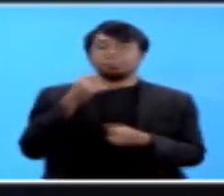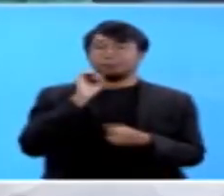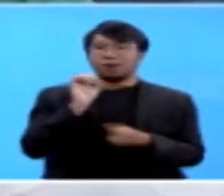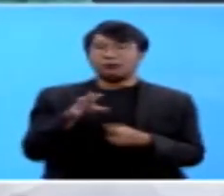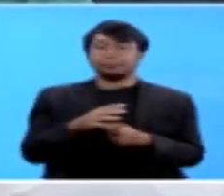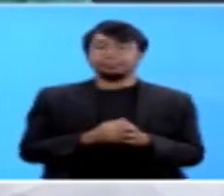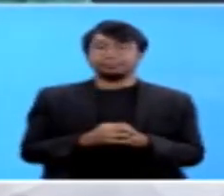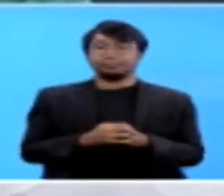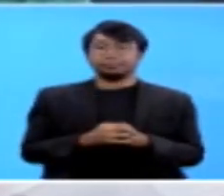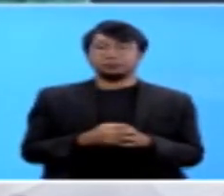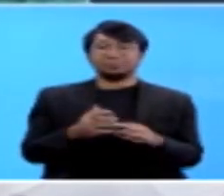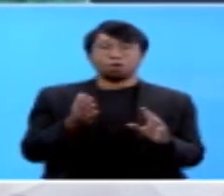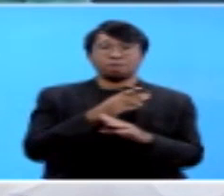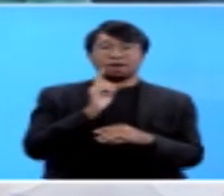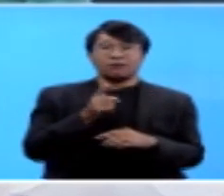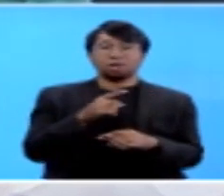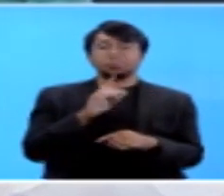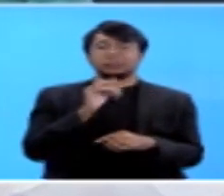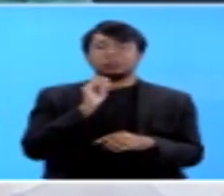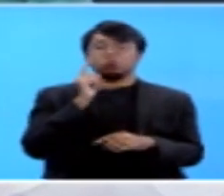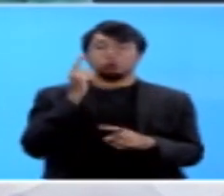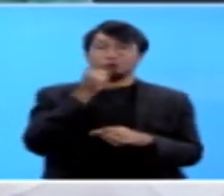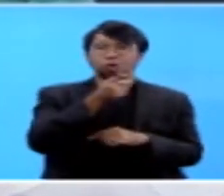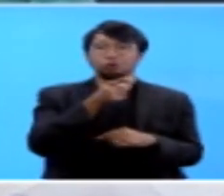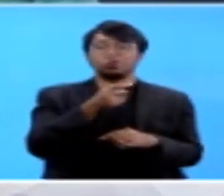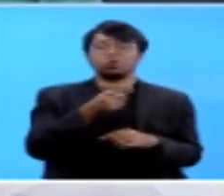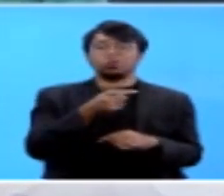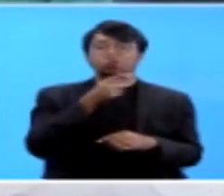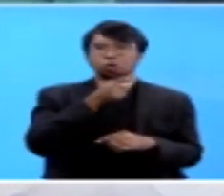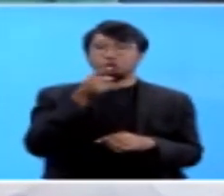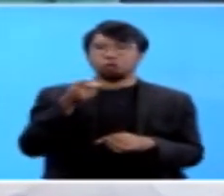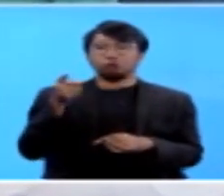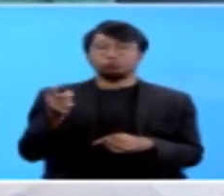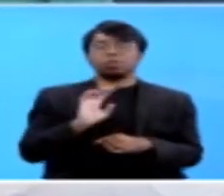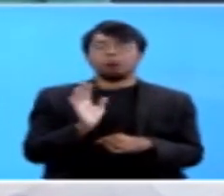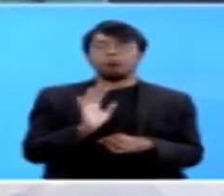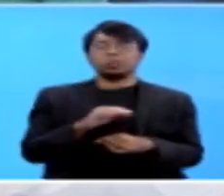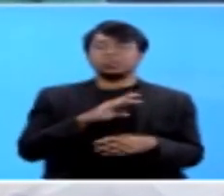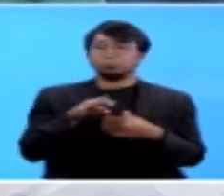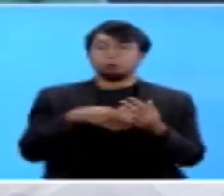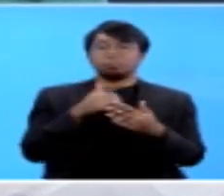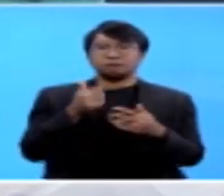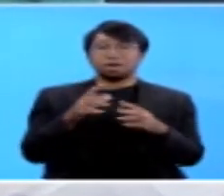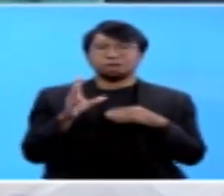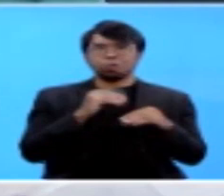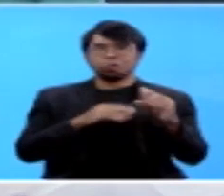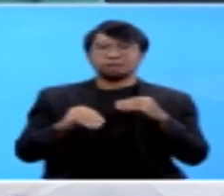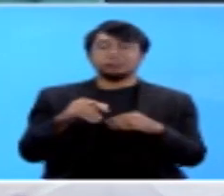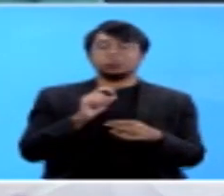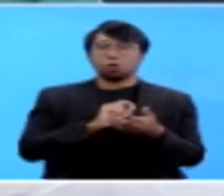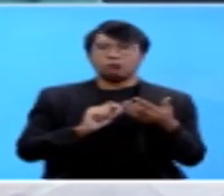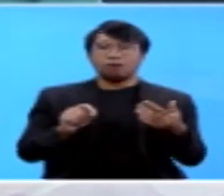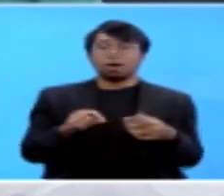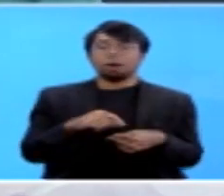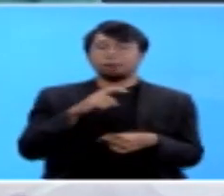tadi tuduhan-tuduhan atau tudingan-tudingan atau gugatan-gugatan. Baik. Artinya semua bisa dibicarakan ya antara pihak sekolah, kemudian orang tua maupun